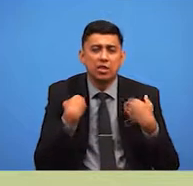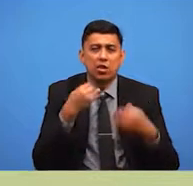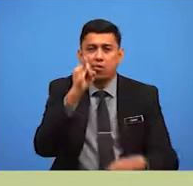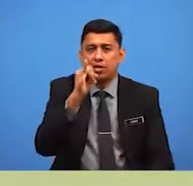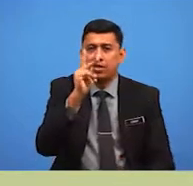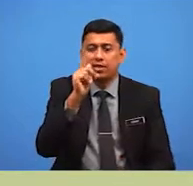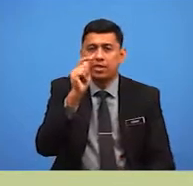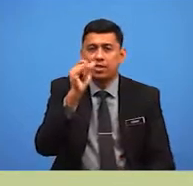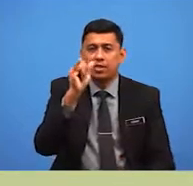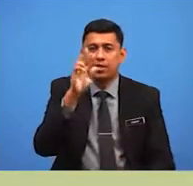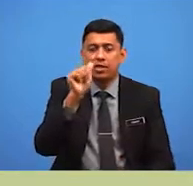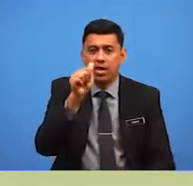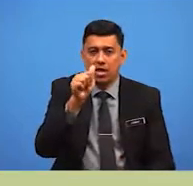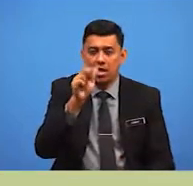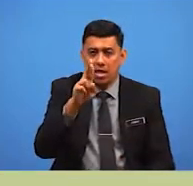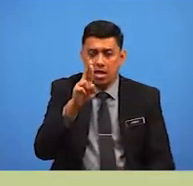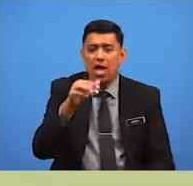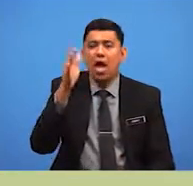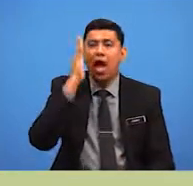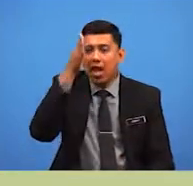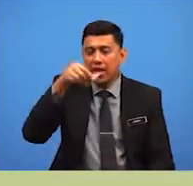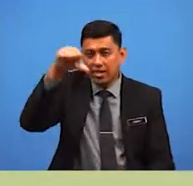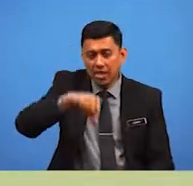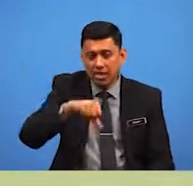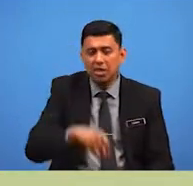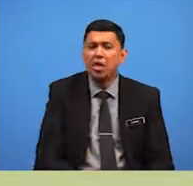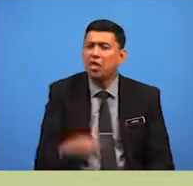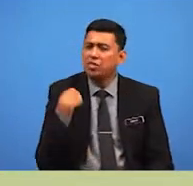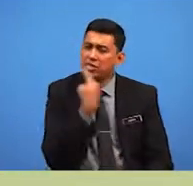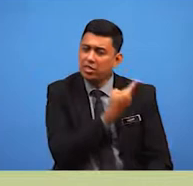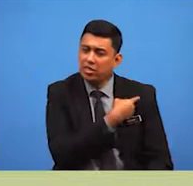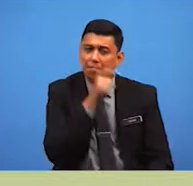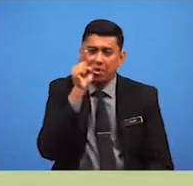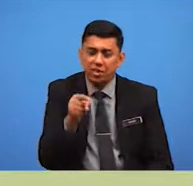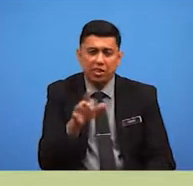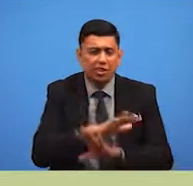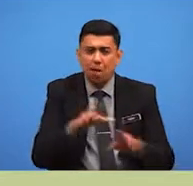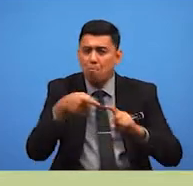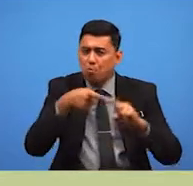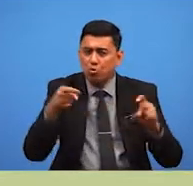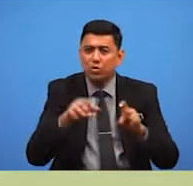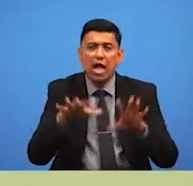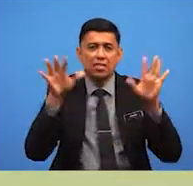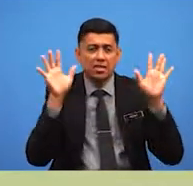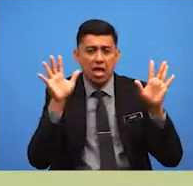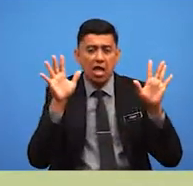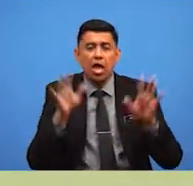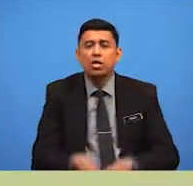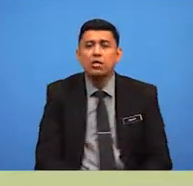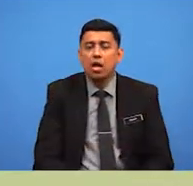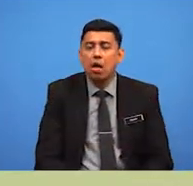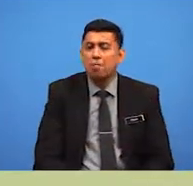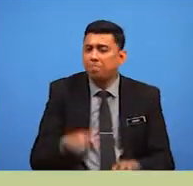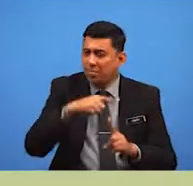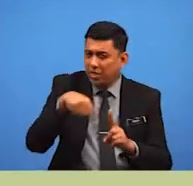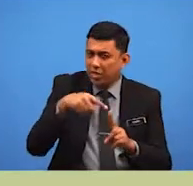akan gagal. Jadi, kita mestilah tidak berputus asa apabila melakukan